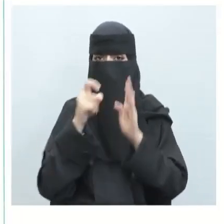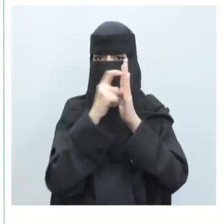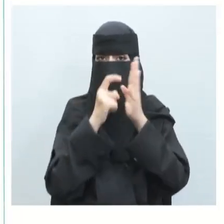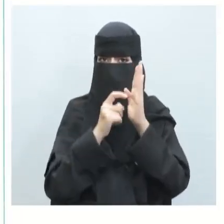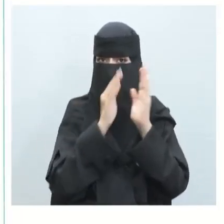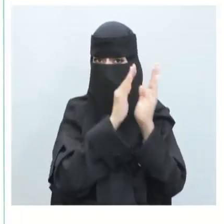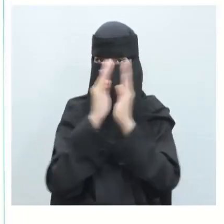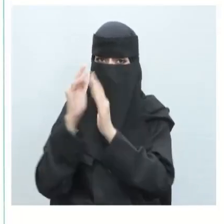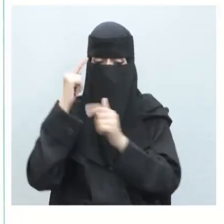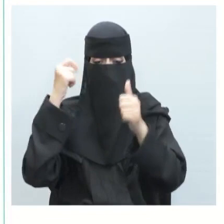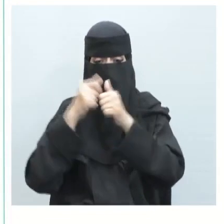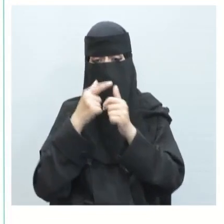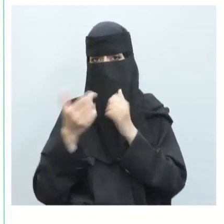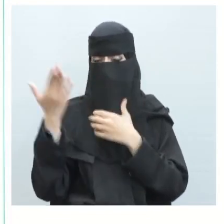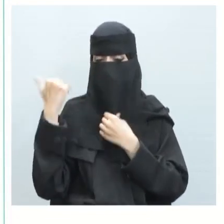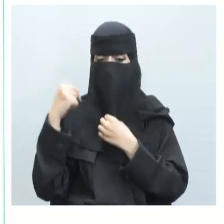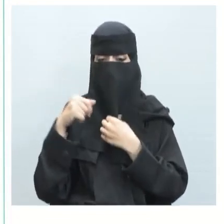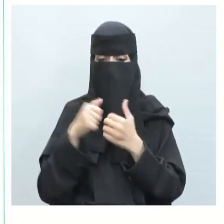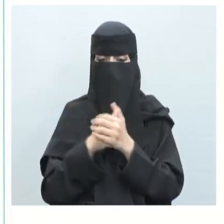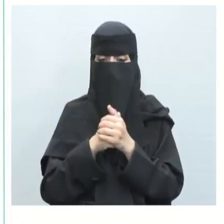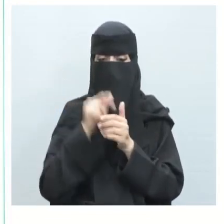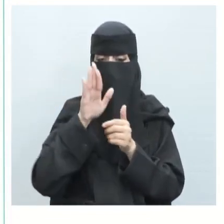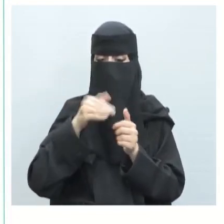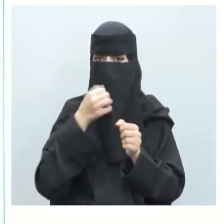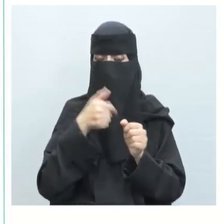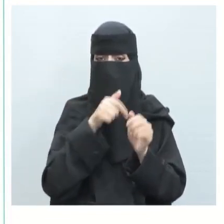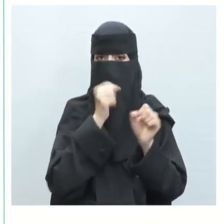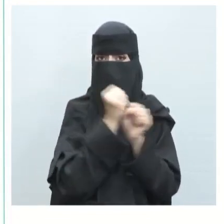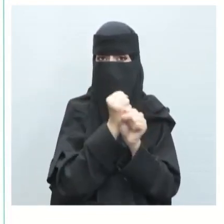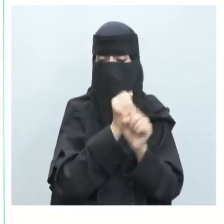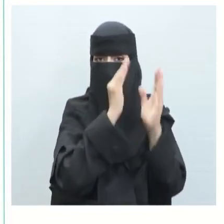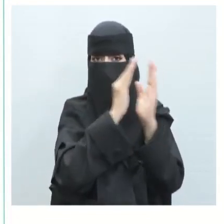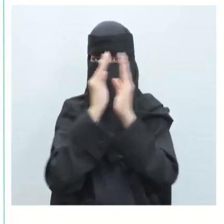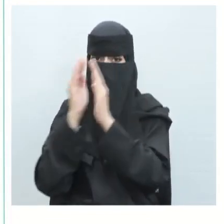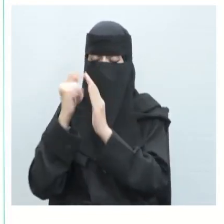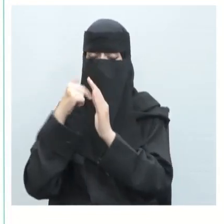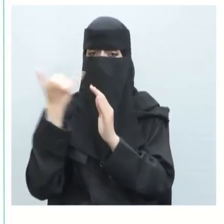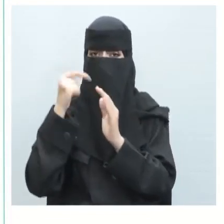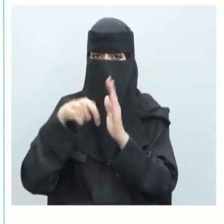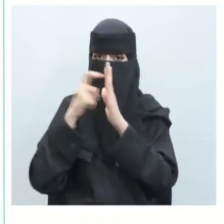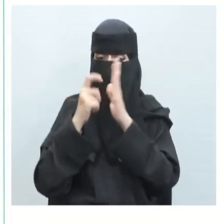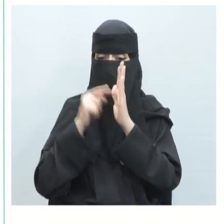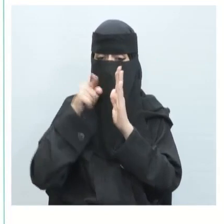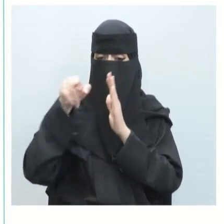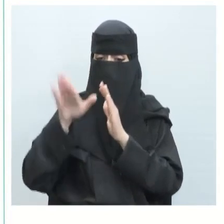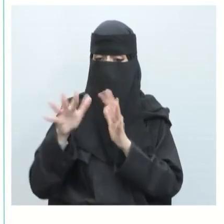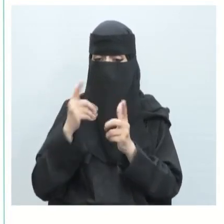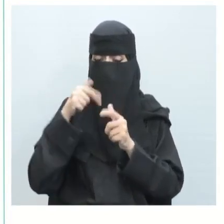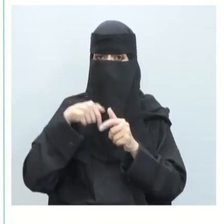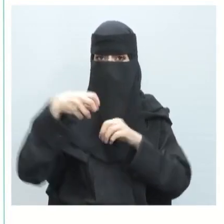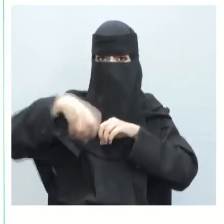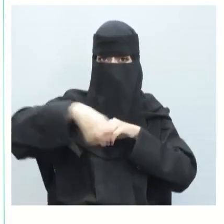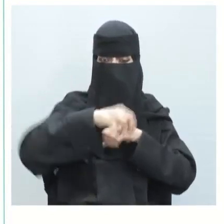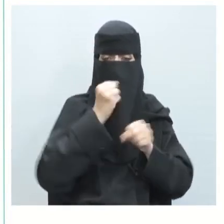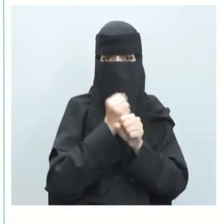دعونا نستذكر ما ذكرناه ذكرنا وظيفه التنظيم وذكرنا من اهم العناصر في وظيفه التنظيم هو تقسيم